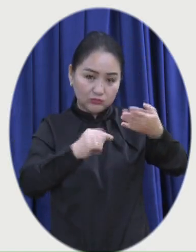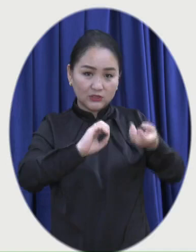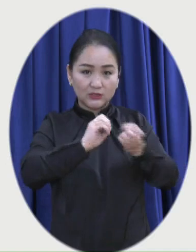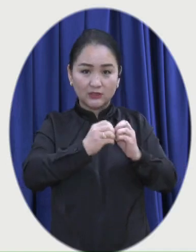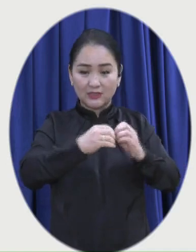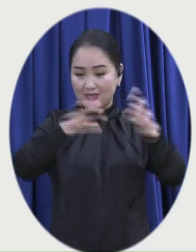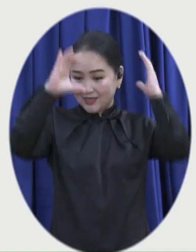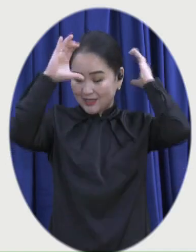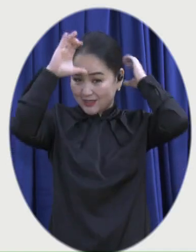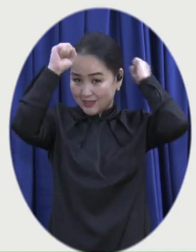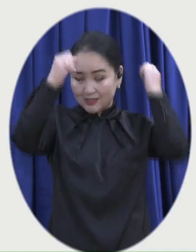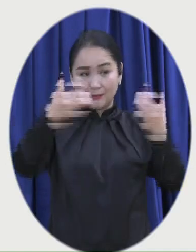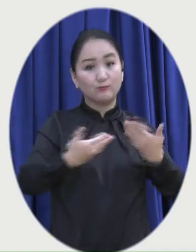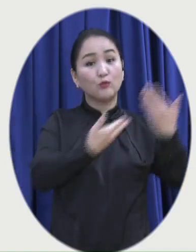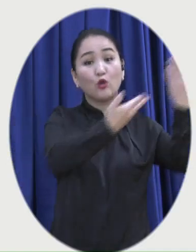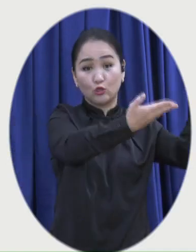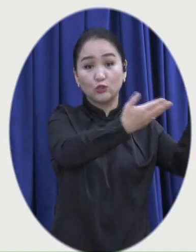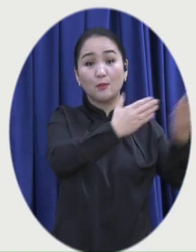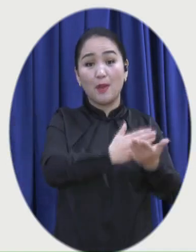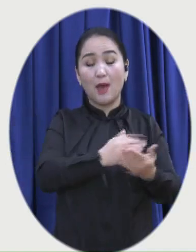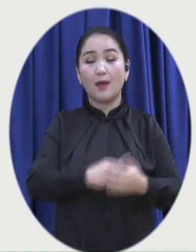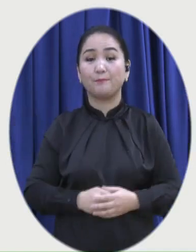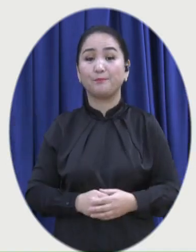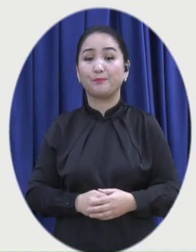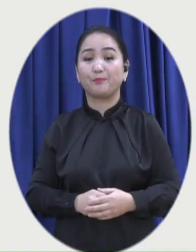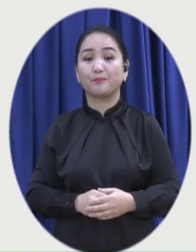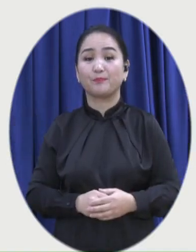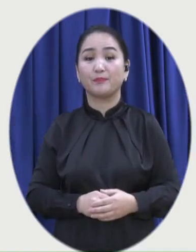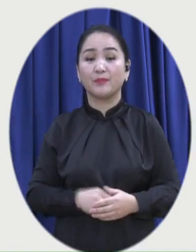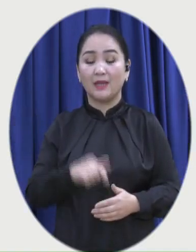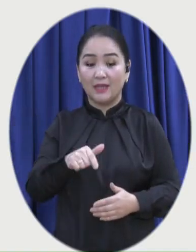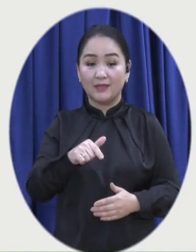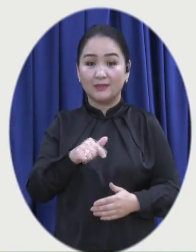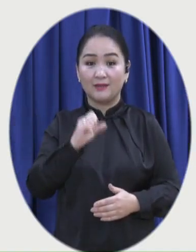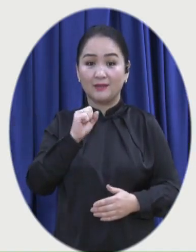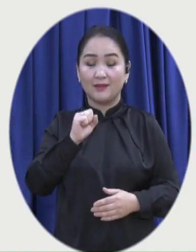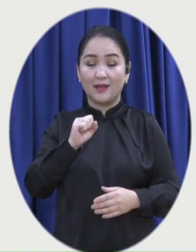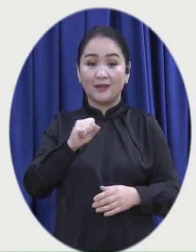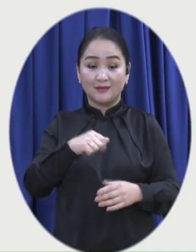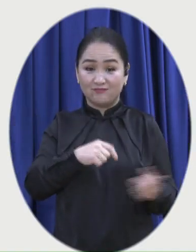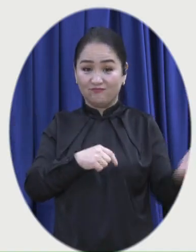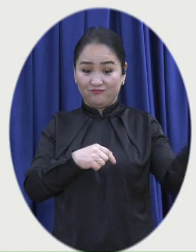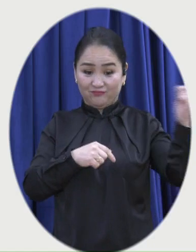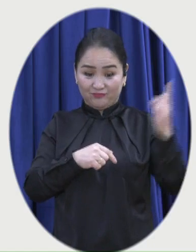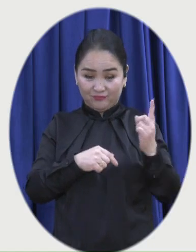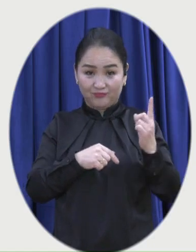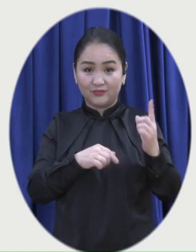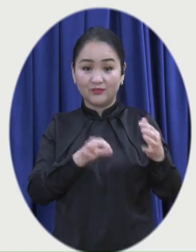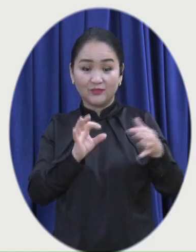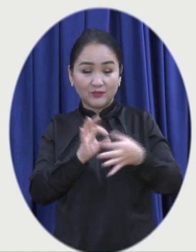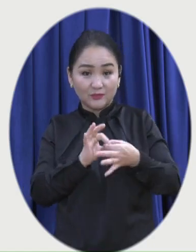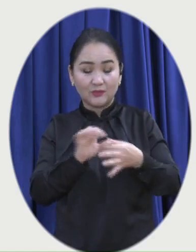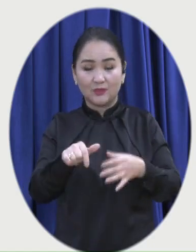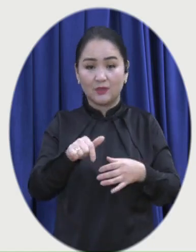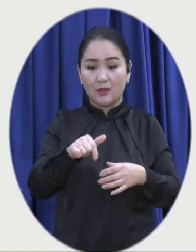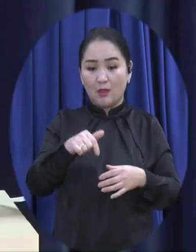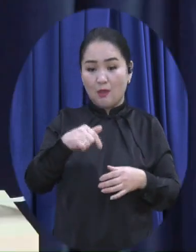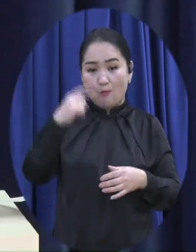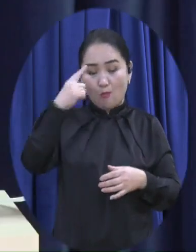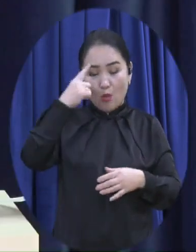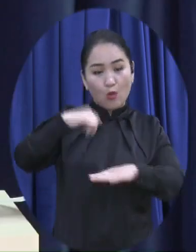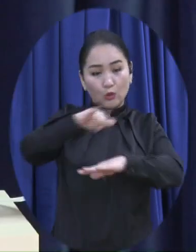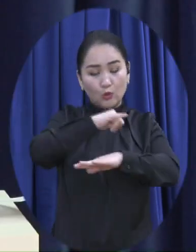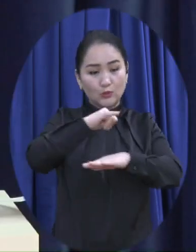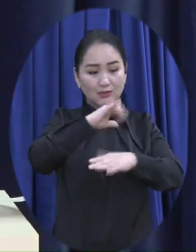сайдын яамд бол хургуулсан байгаа. За энэ одоо айлчлалын дагуу манай оронд олгох гэж байгаа энэ санхүүжилт